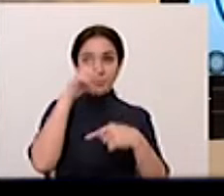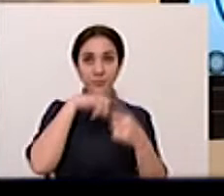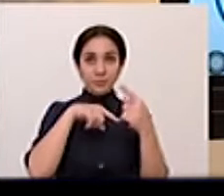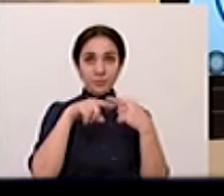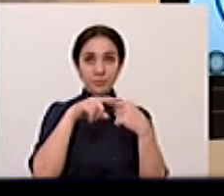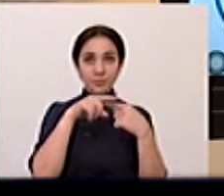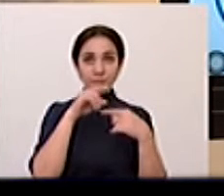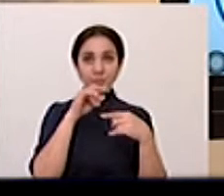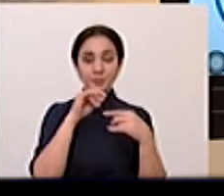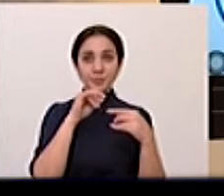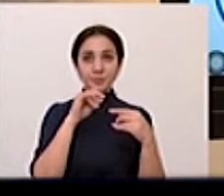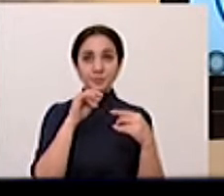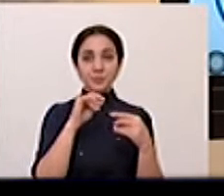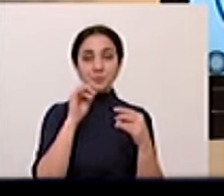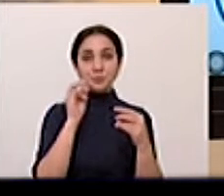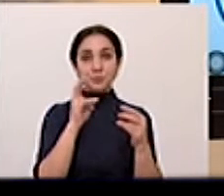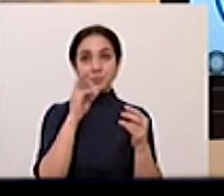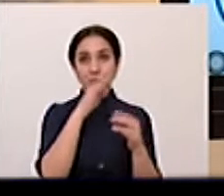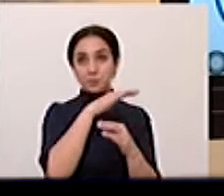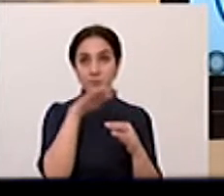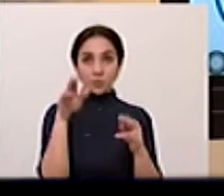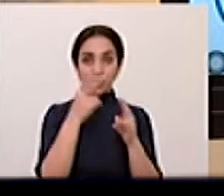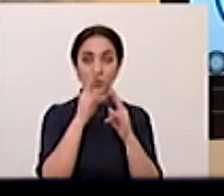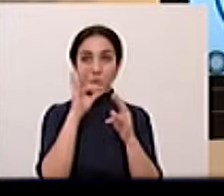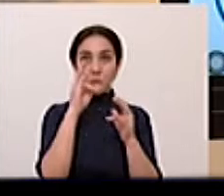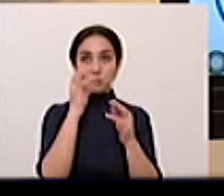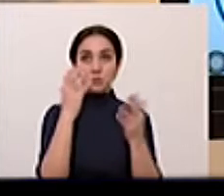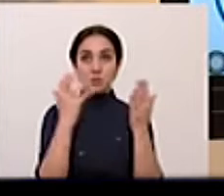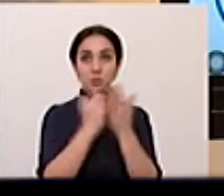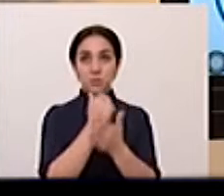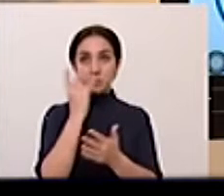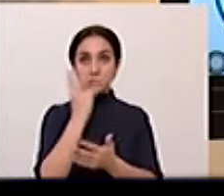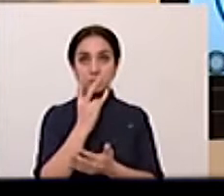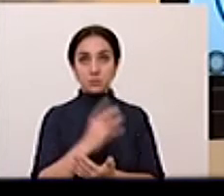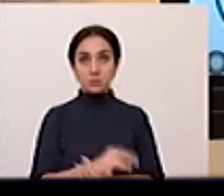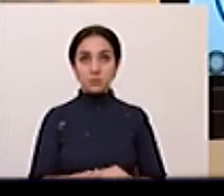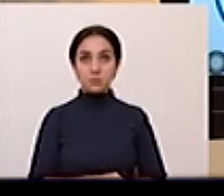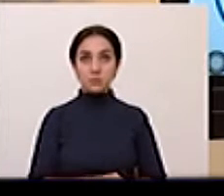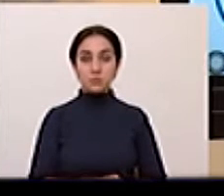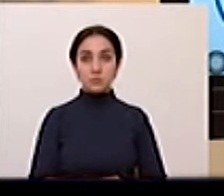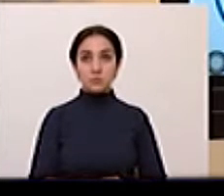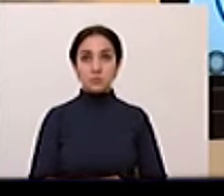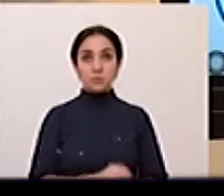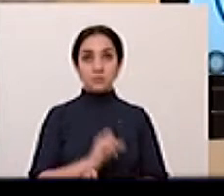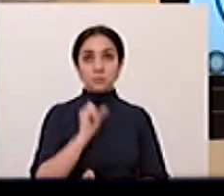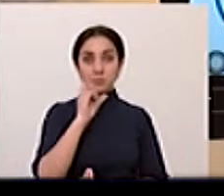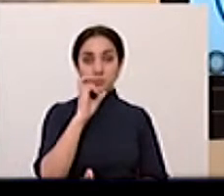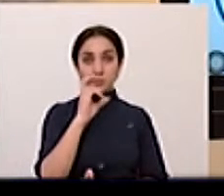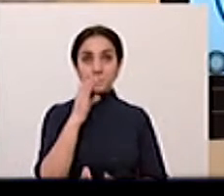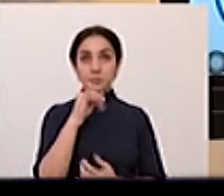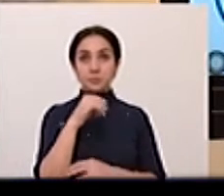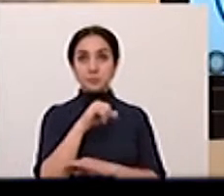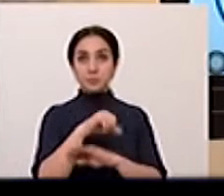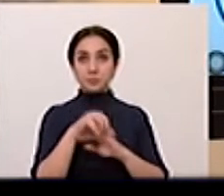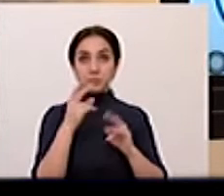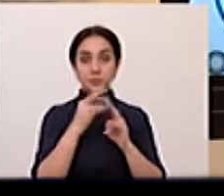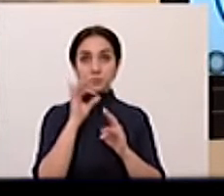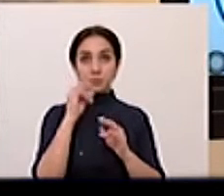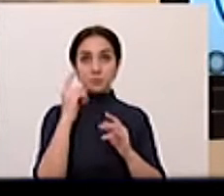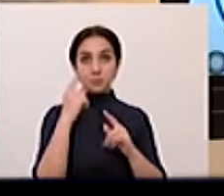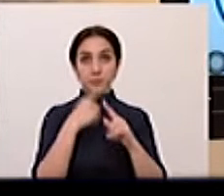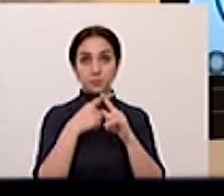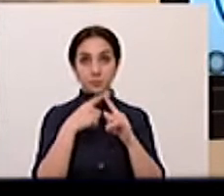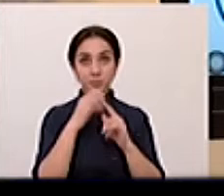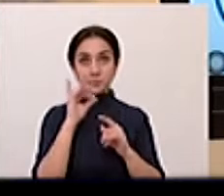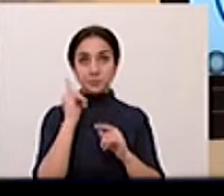aylantirishdan kesik konusni hosil qilishimiz kerak. Demak, bunda AB kesmani OX o'qi